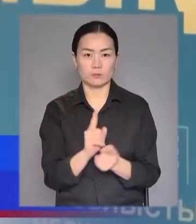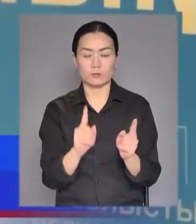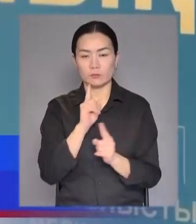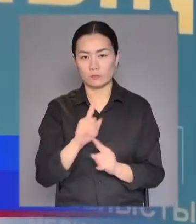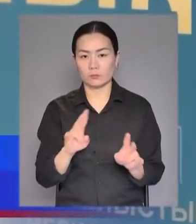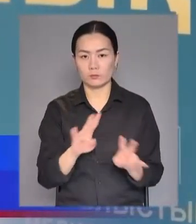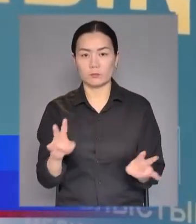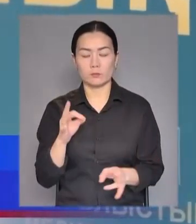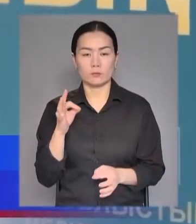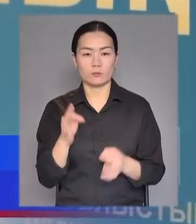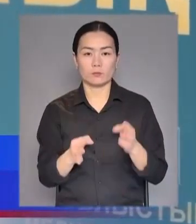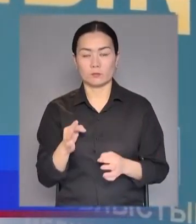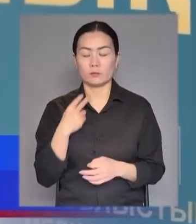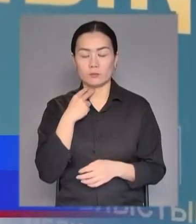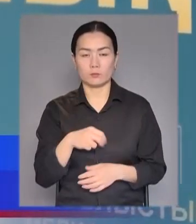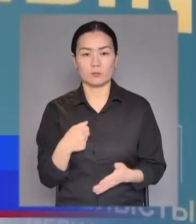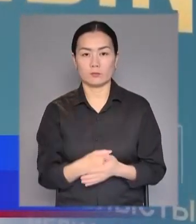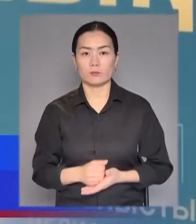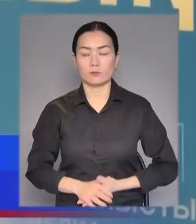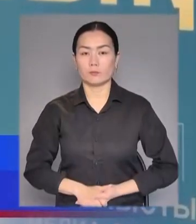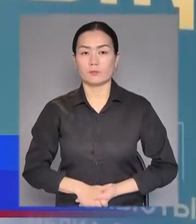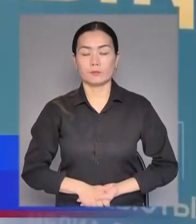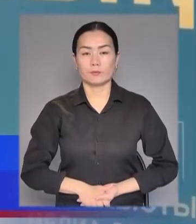ко договор суда оставлен без изменения